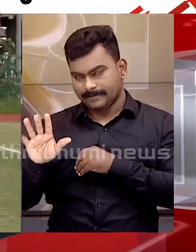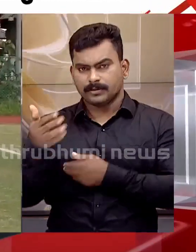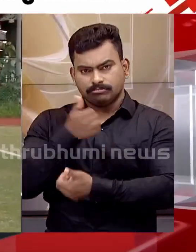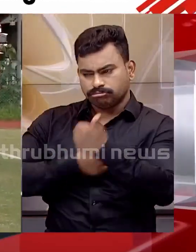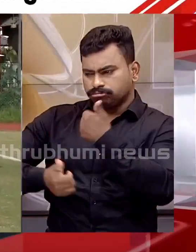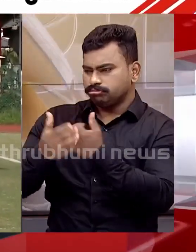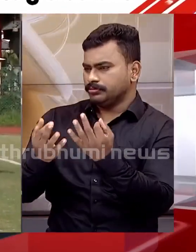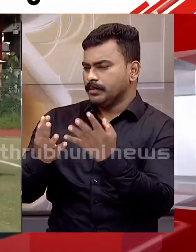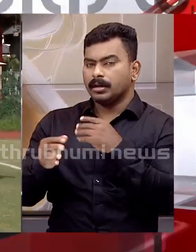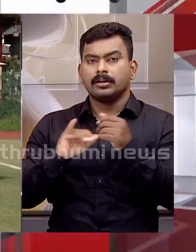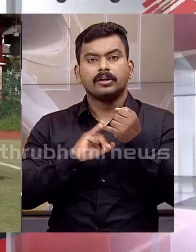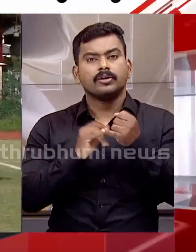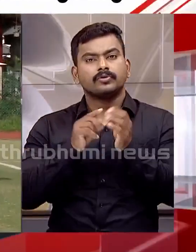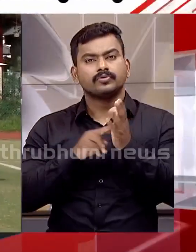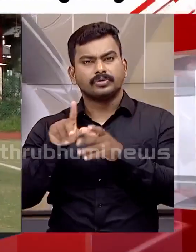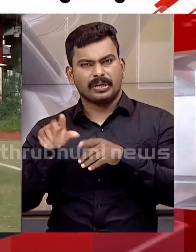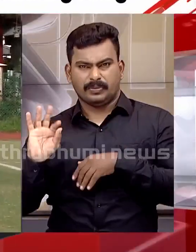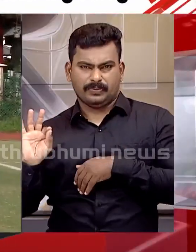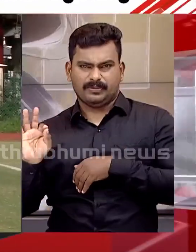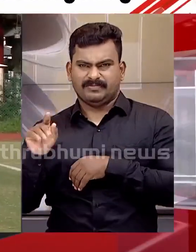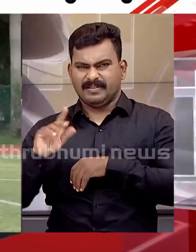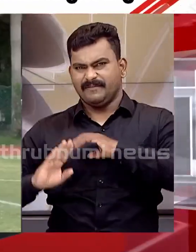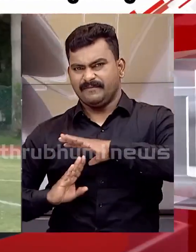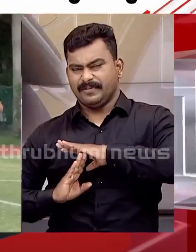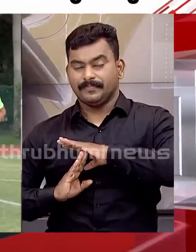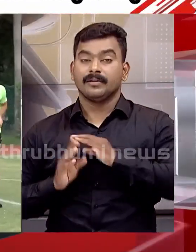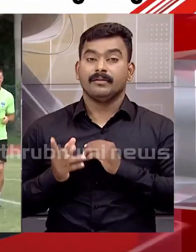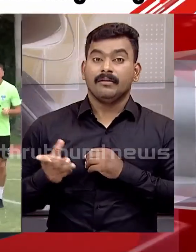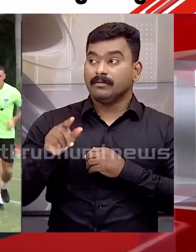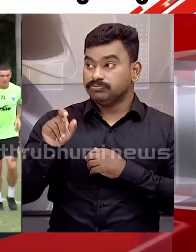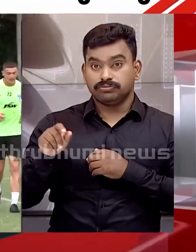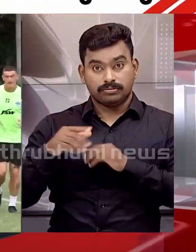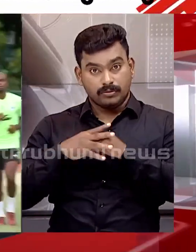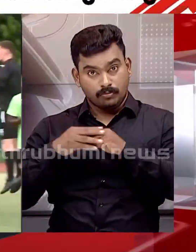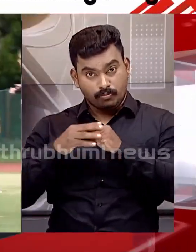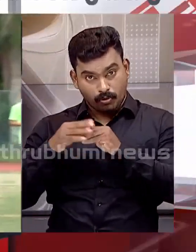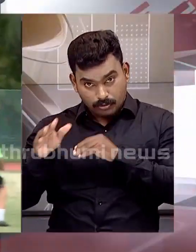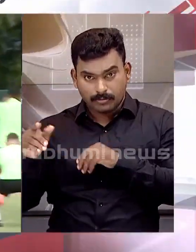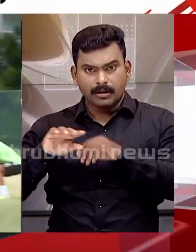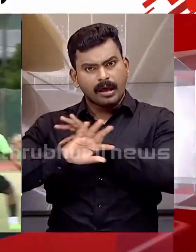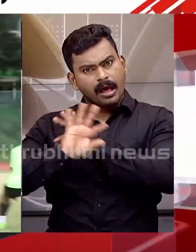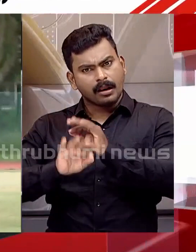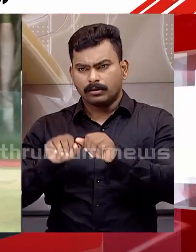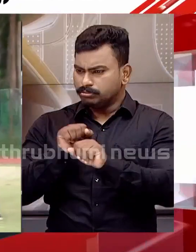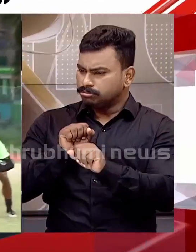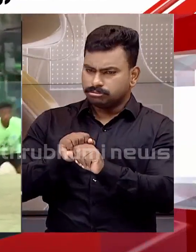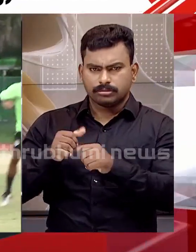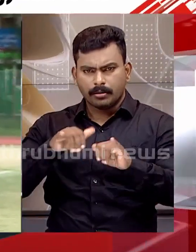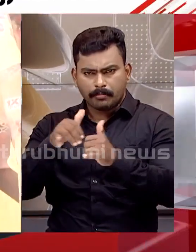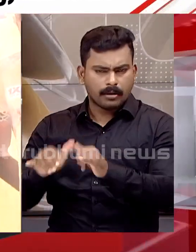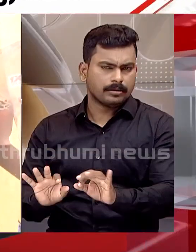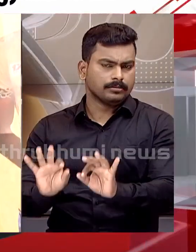കർട്ടിസ് ജാവി, സുരേഷ് എന്നിവർ മധ്യ മുന്നേറ്റ നിരയിൽ കരുത്താണ്. ജോവാനോവിച്ച് നയിക്കുന്ന പ്രതിരോധവും ഗുർപ്രീത് സന്ധുവിൻ്റെ ഗോൾ പോസ്റ്റും